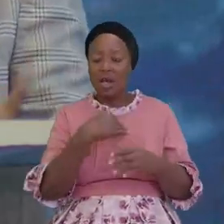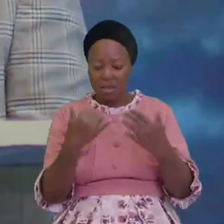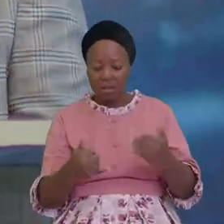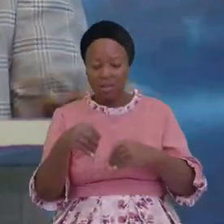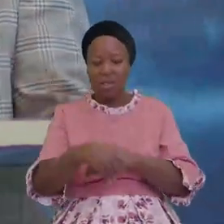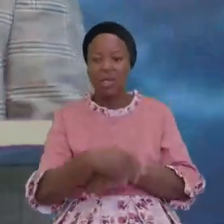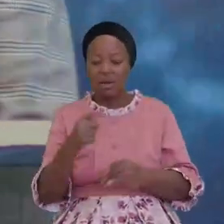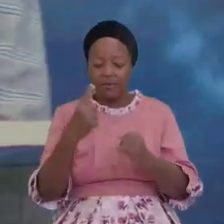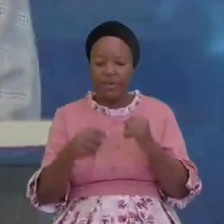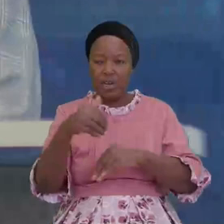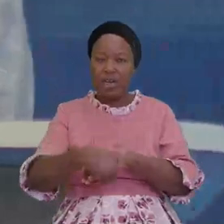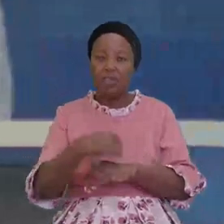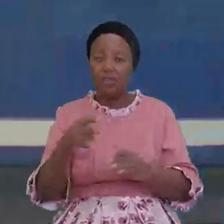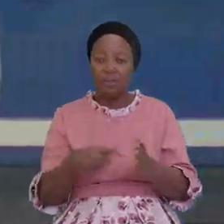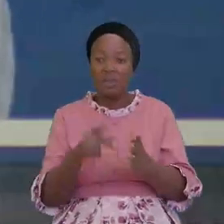C'est ce qu'il fait.